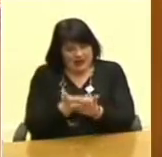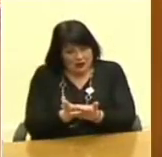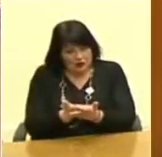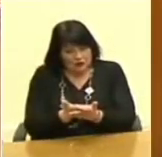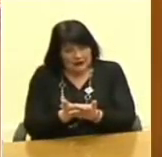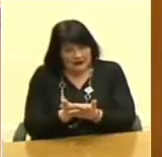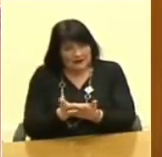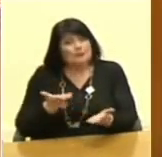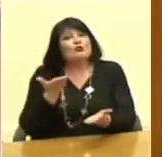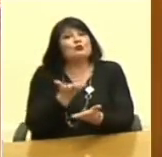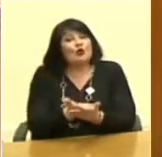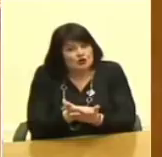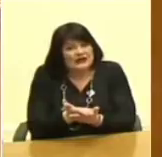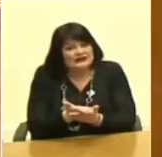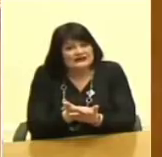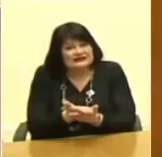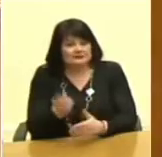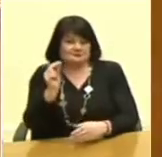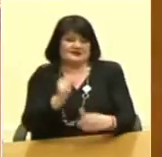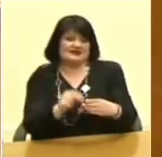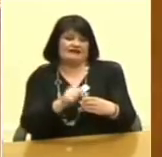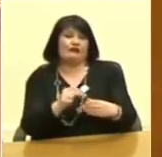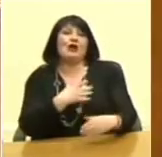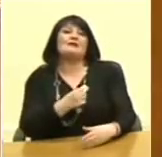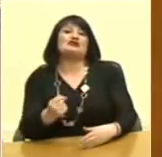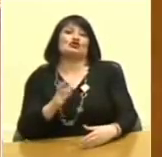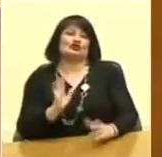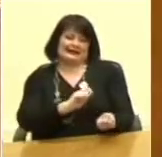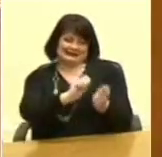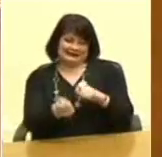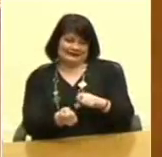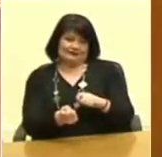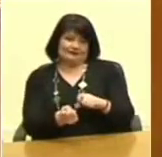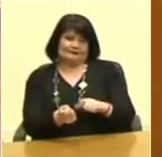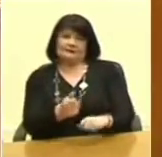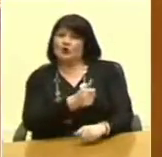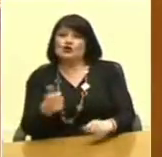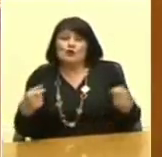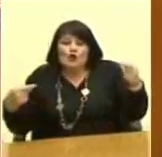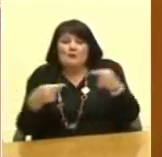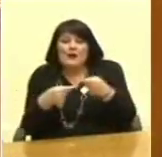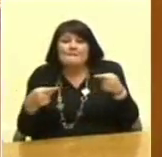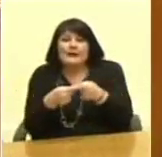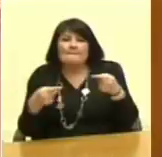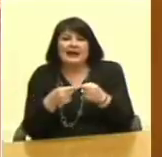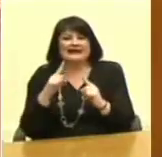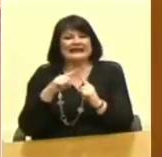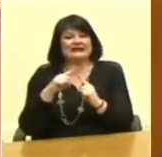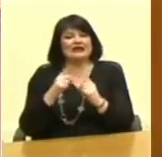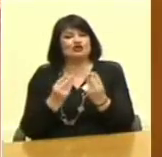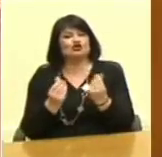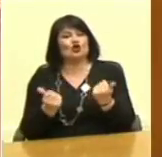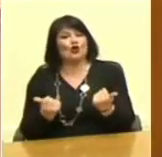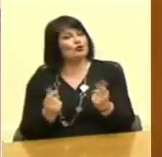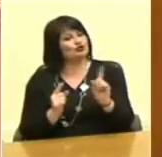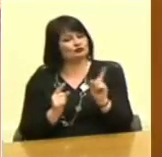για ψήφο εμπιστοσύνης προς την κυβέρνηση. Δεν είναι απλώς μία αντιπαράθεση τακτικής, αλλά είναι